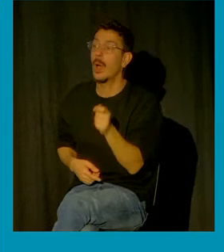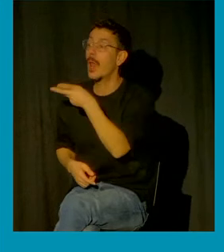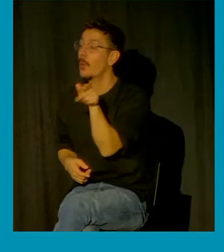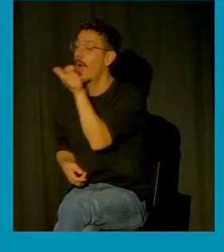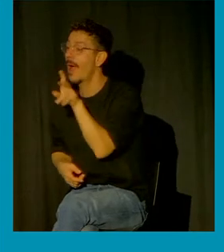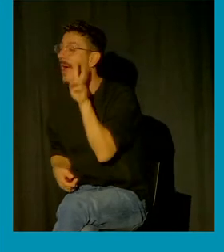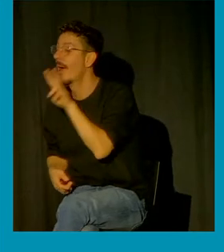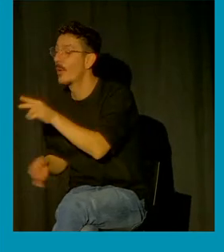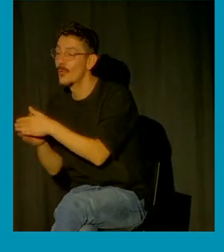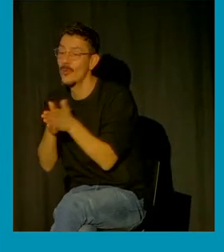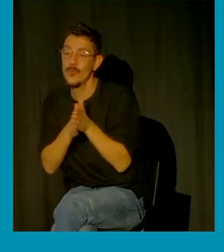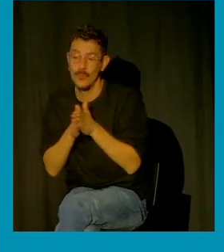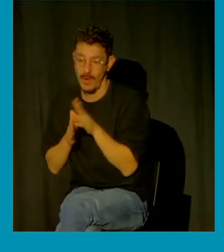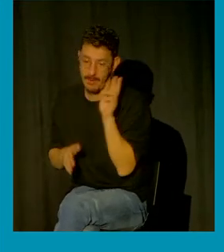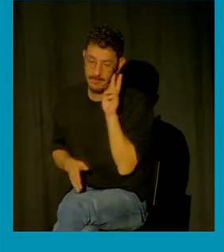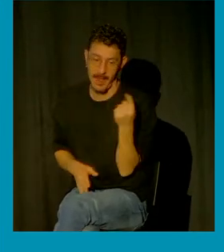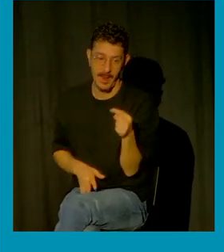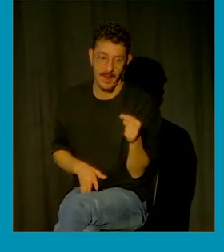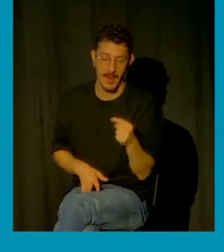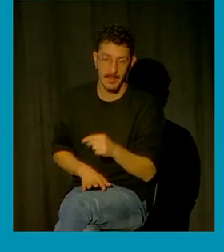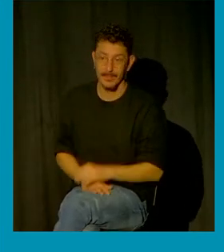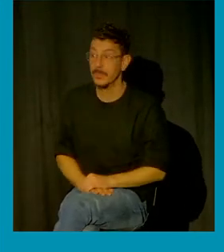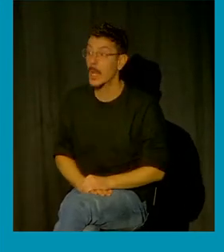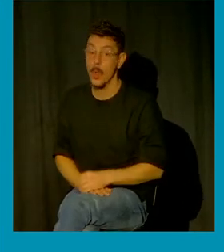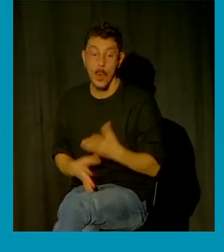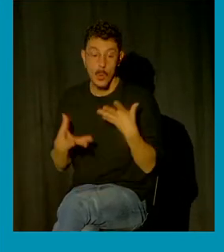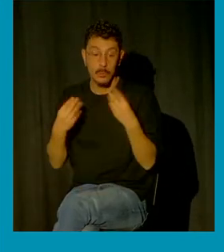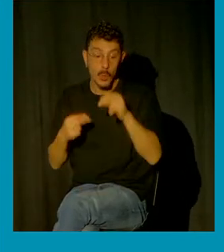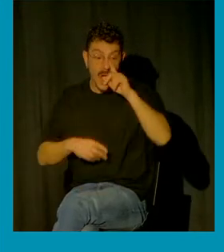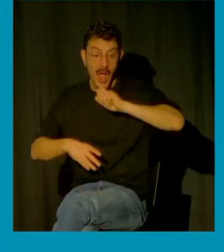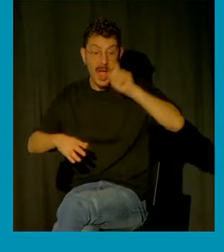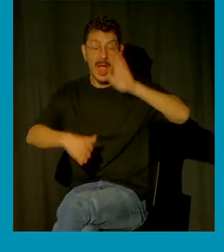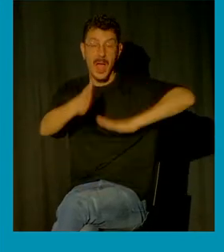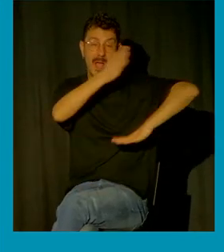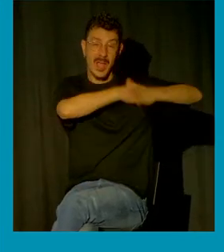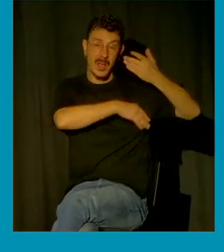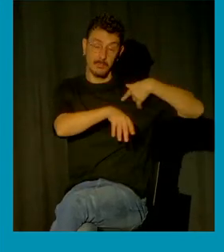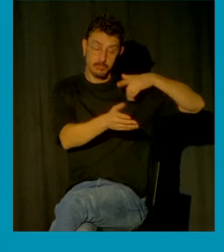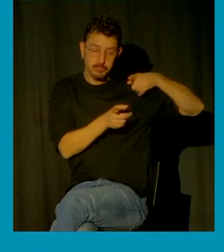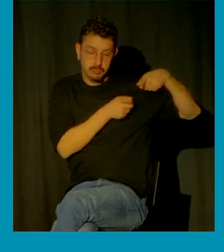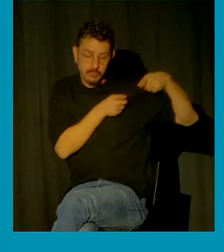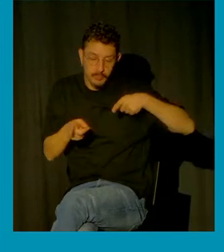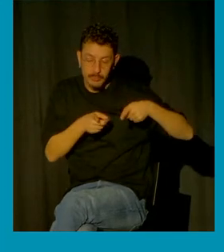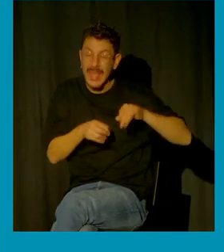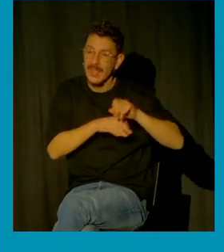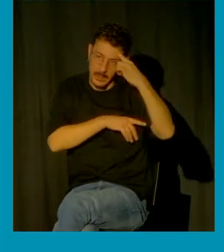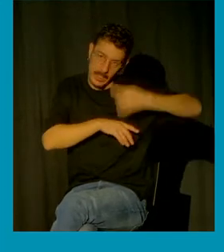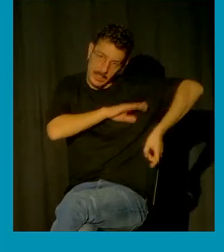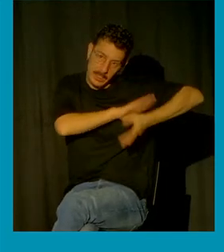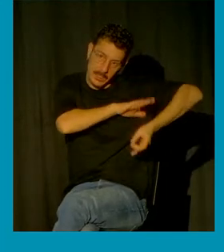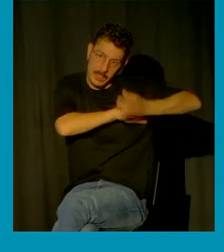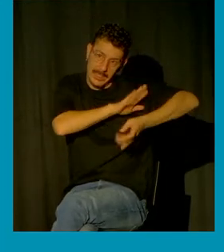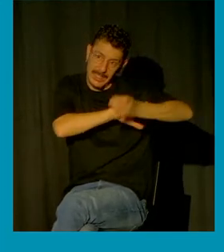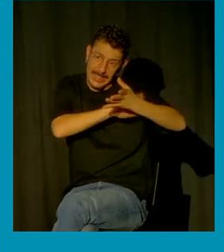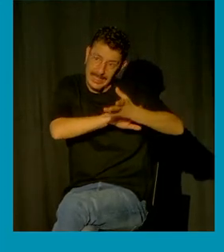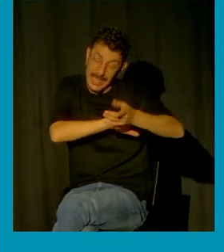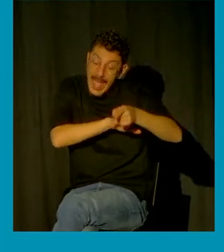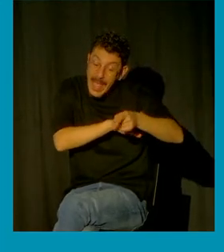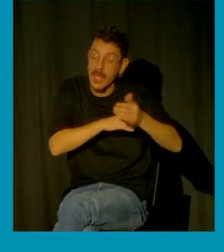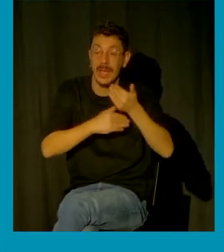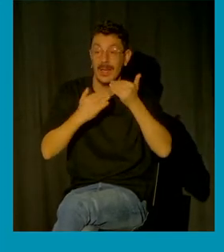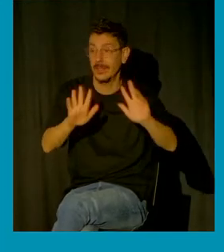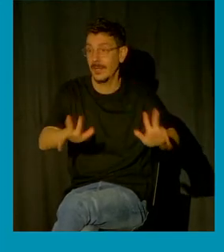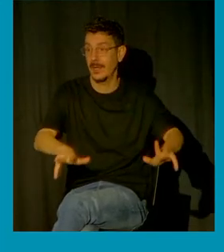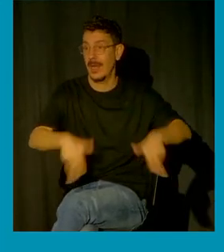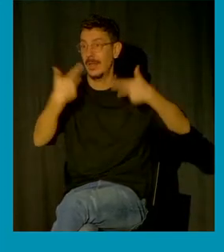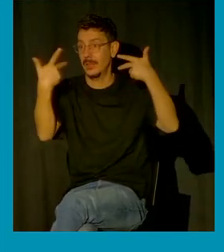companyes aquí a la sala i per tant doncs molts anys de recorregut i de creació i això fomenta o permet precisament